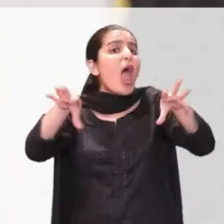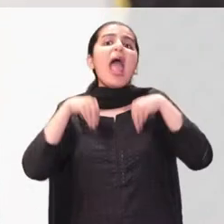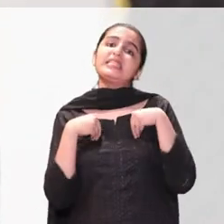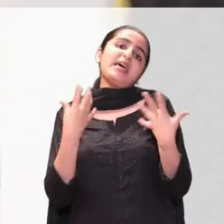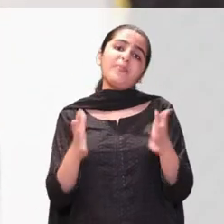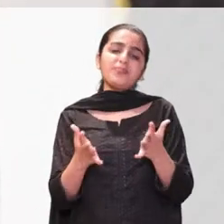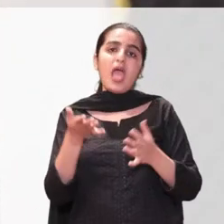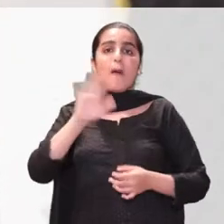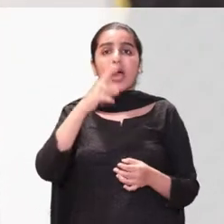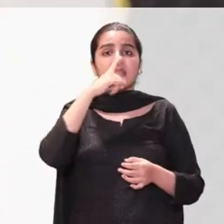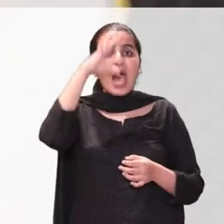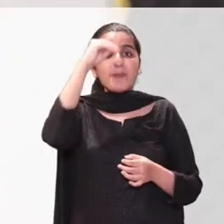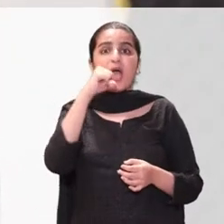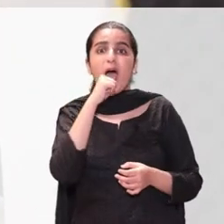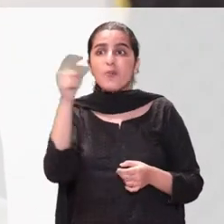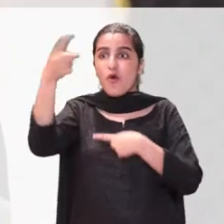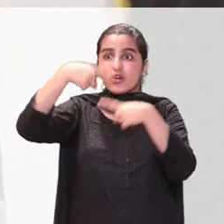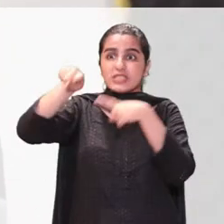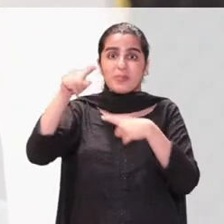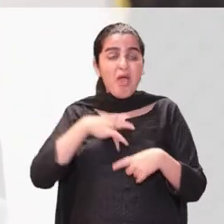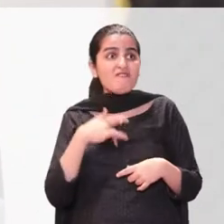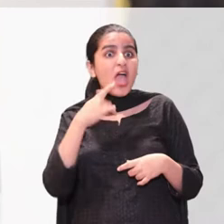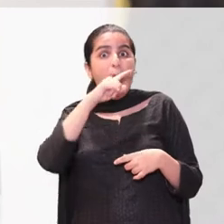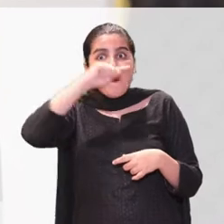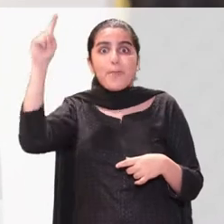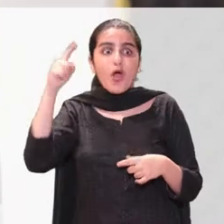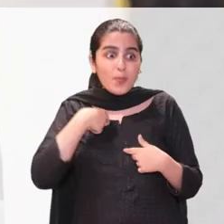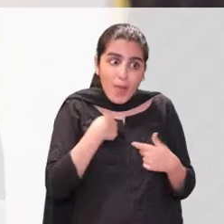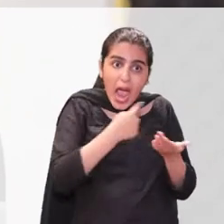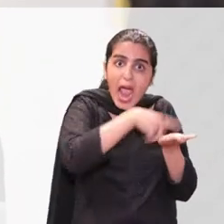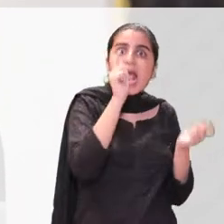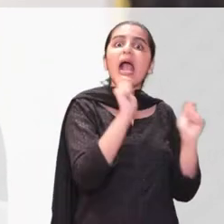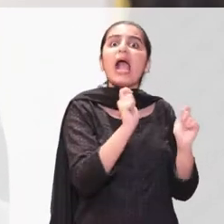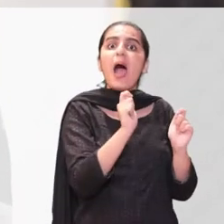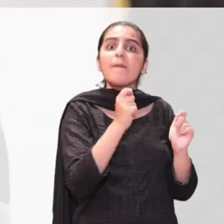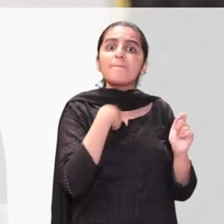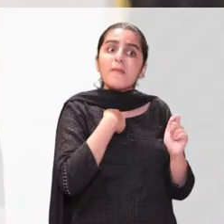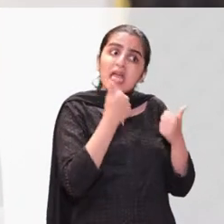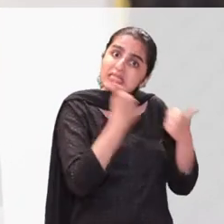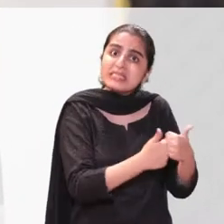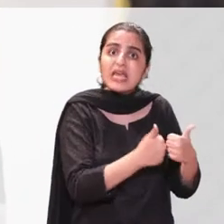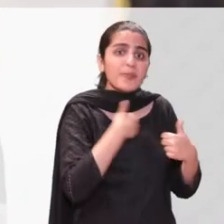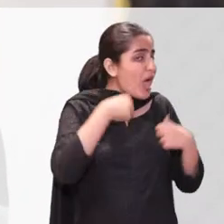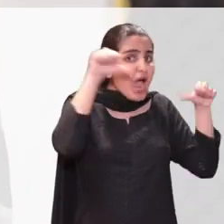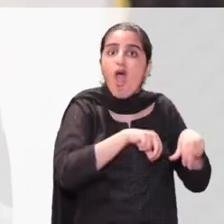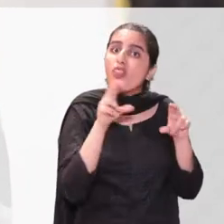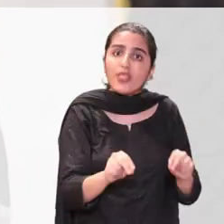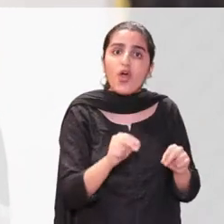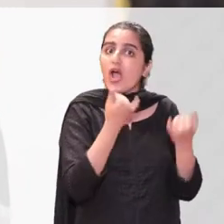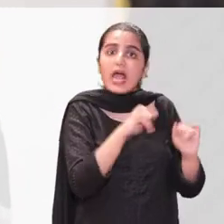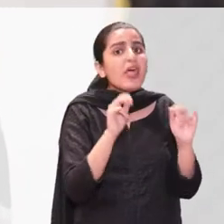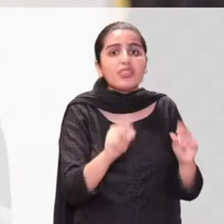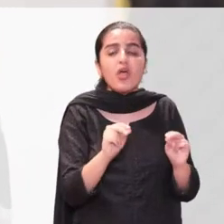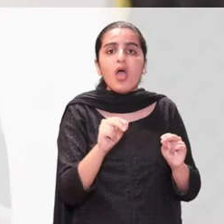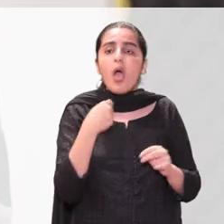लोगों ने सपने किया फिर पेरेंट्स को जहां पर प्राउड करवाना था कि यार आई एम् द गाइड एंड विनर फिर प्ले वहां